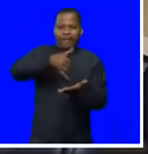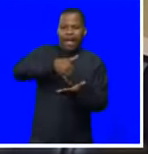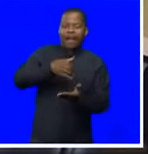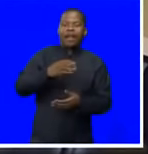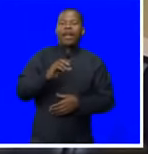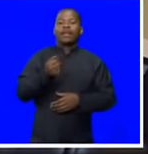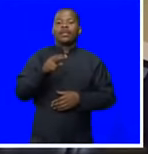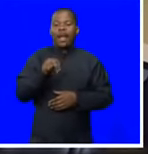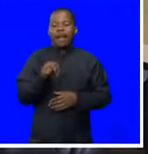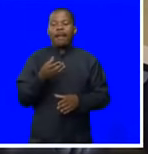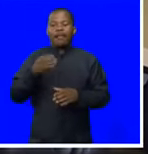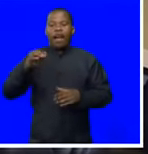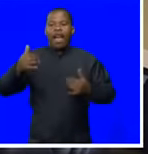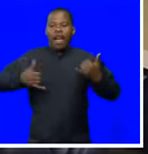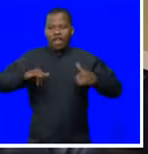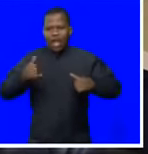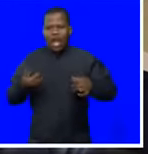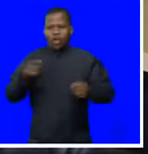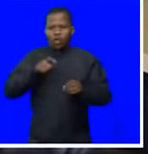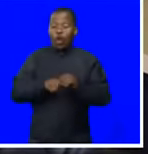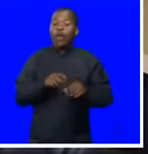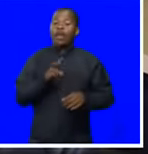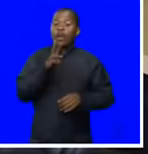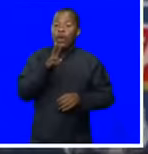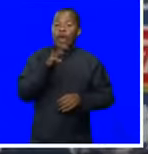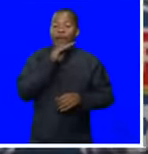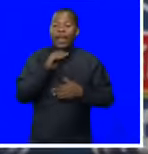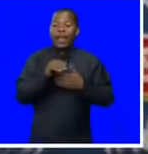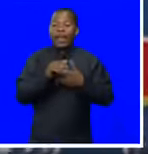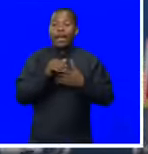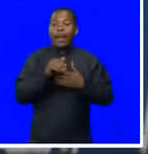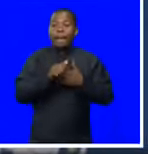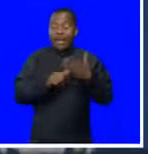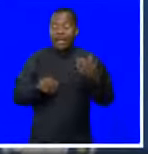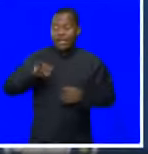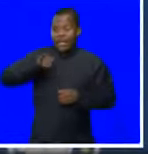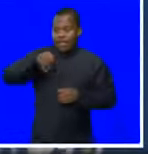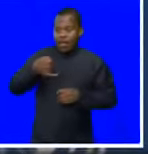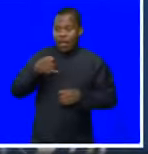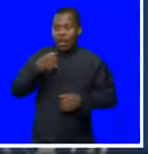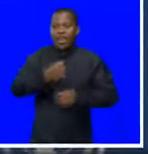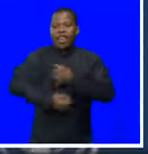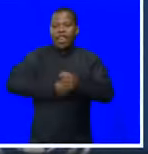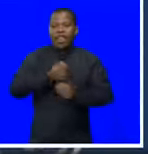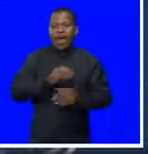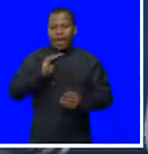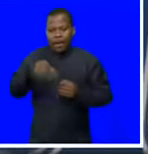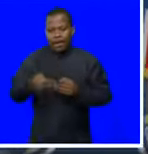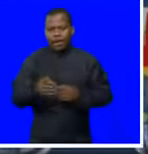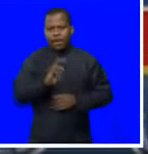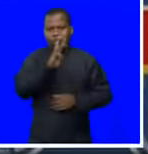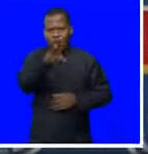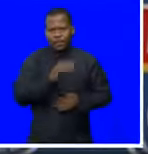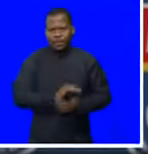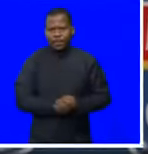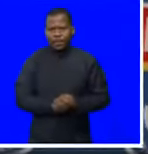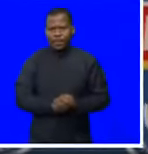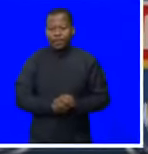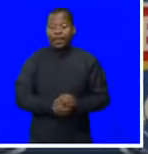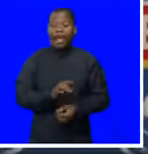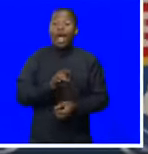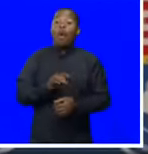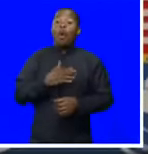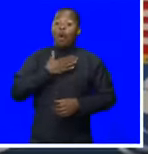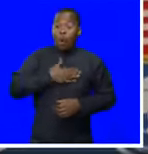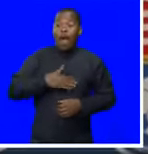letawubanjela eVenue laseAlgeria ngenyanga yabhimbitwana eminyakeni lotako. Sinikete insaye yayo lokuthi le game ifuna siyicethe